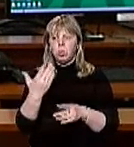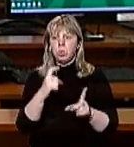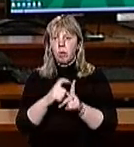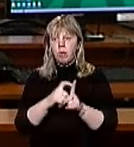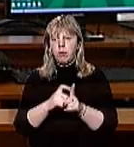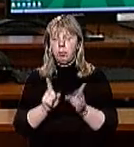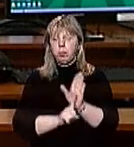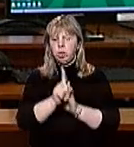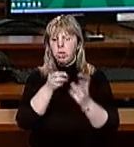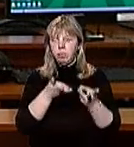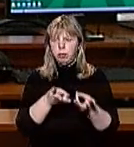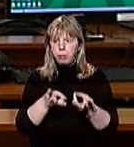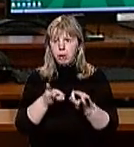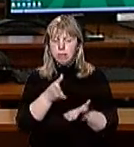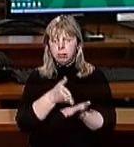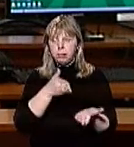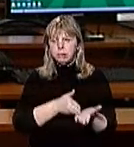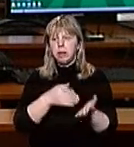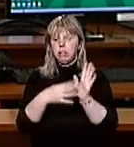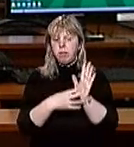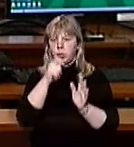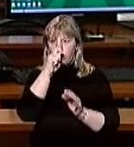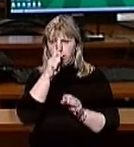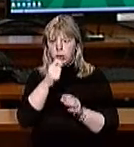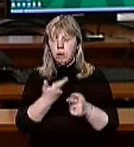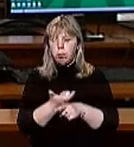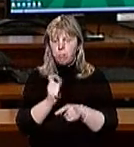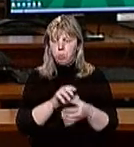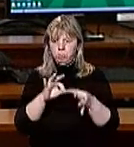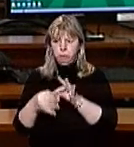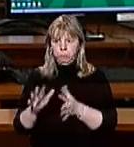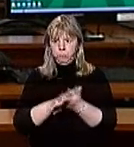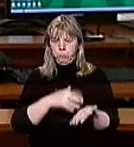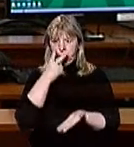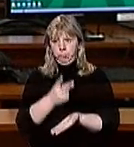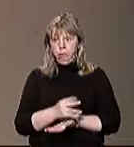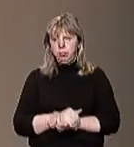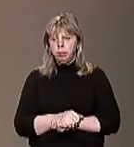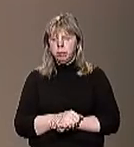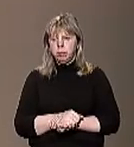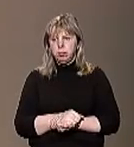словами, почали випікати паски 9 квітня. Більше про це в сюжеті.